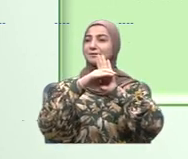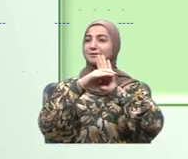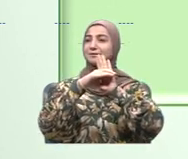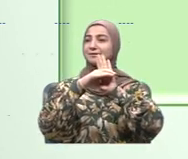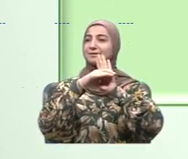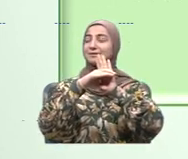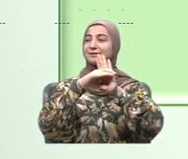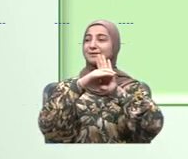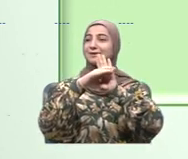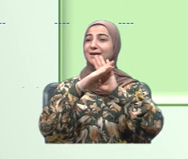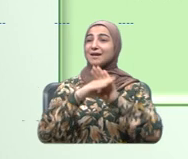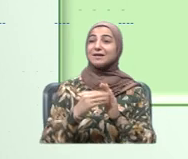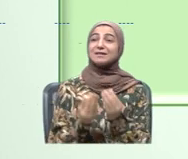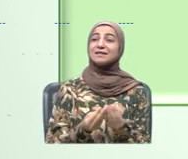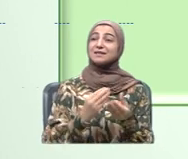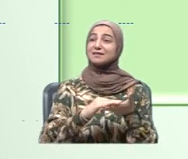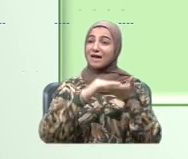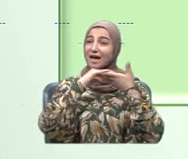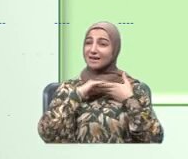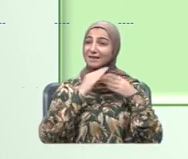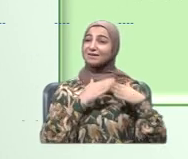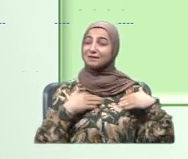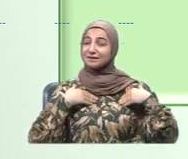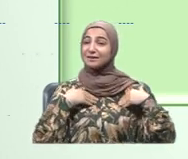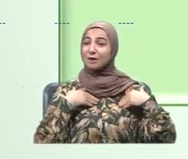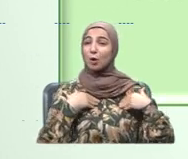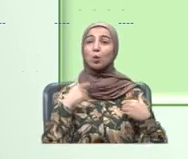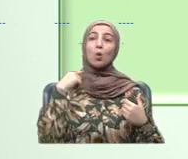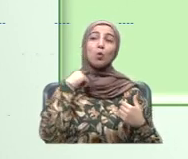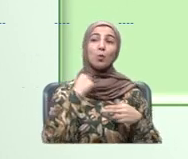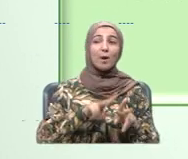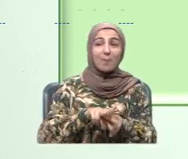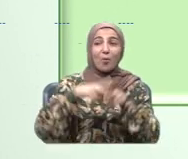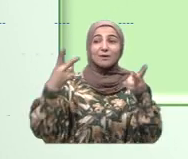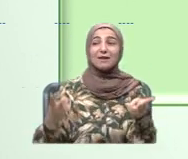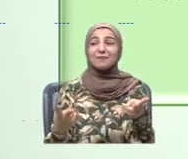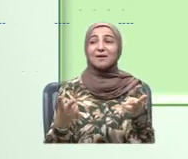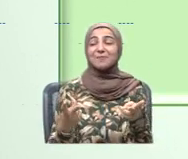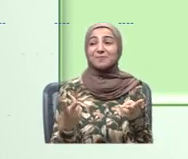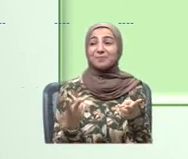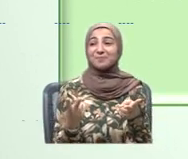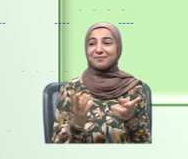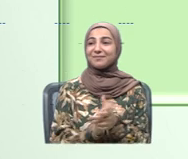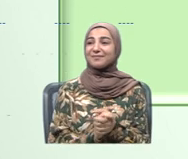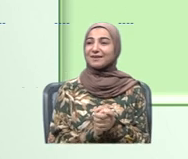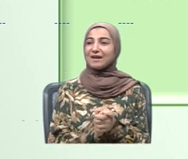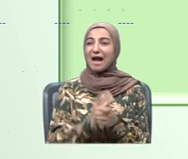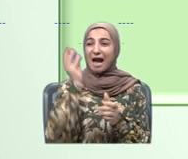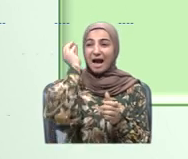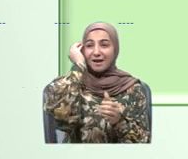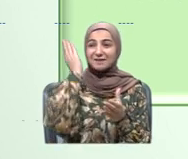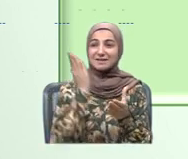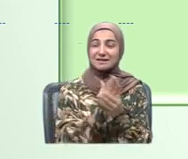للإنسان تضاهي السعادة التي يمكن للعلم أن يوفرها. استنتج أنه